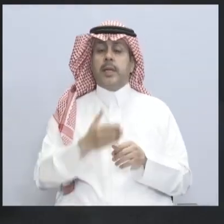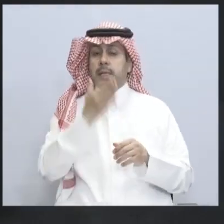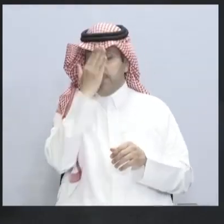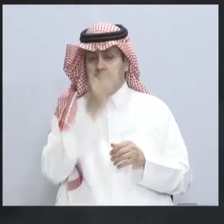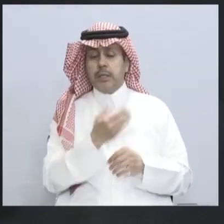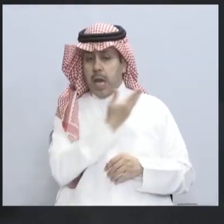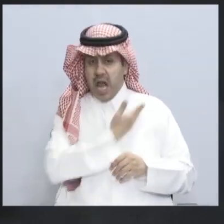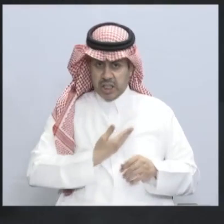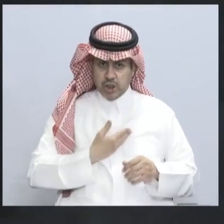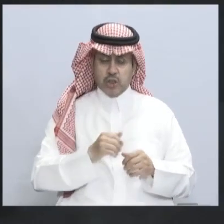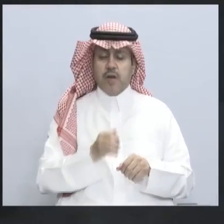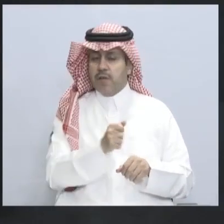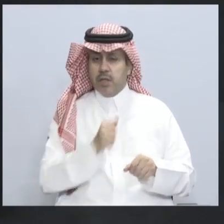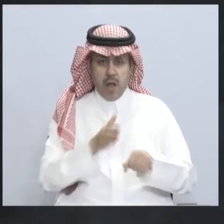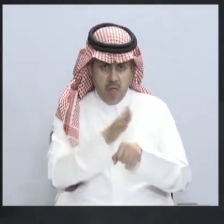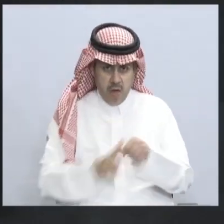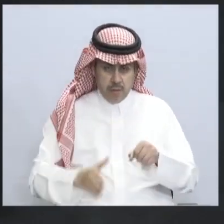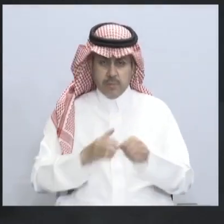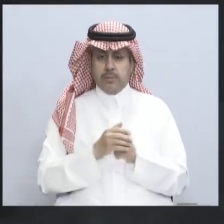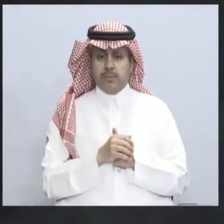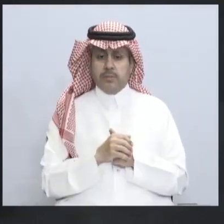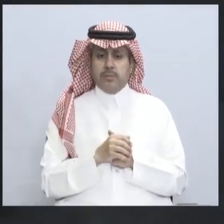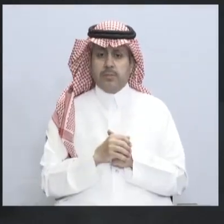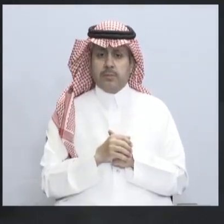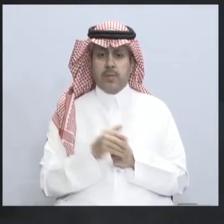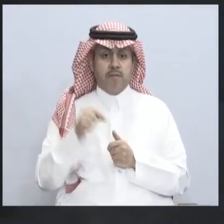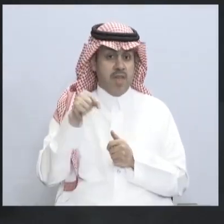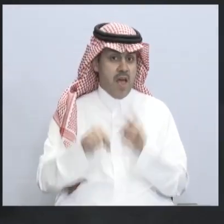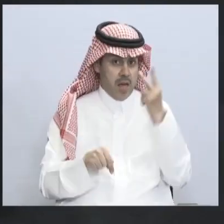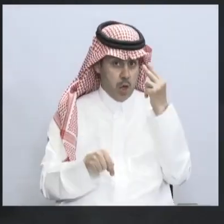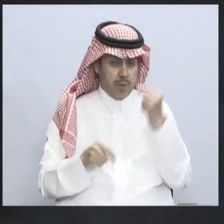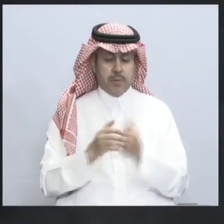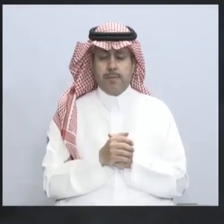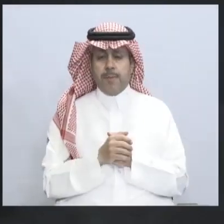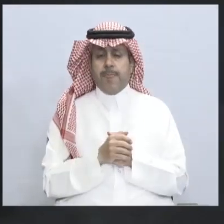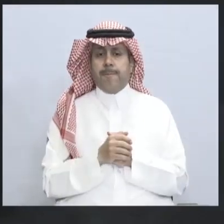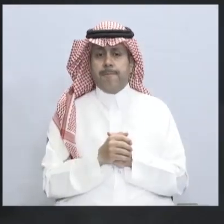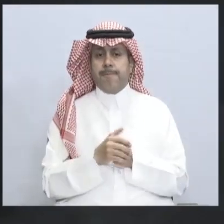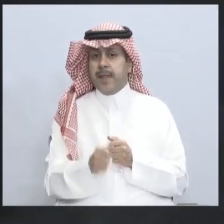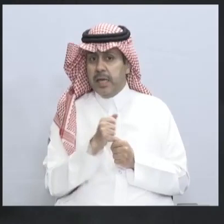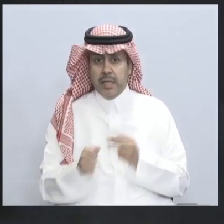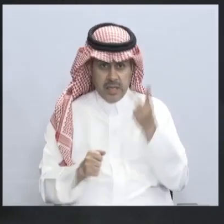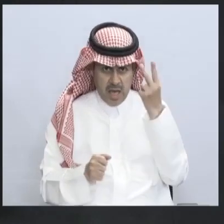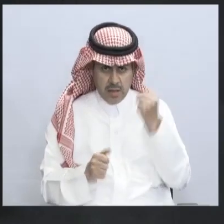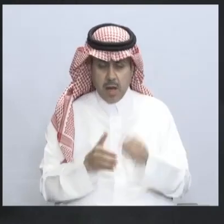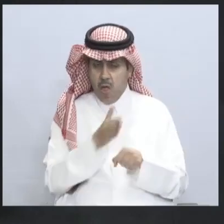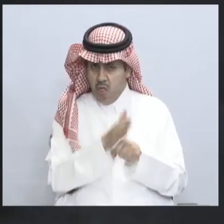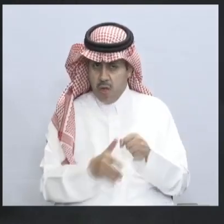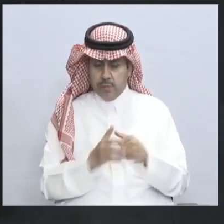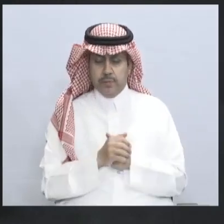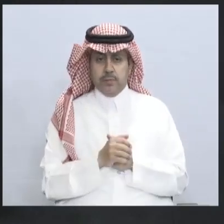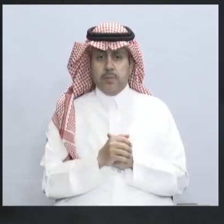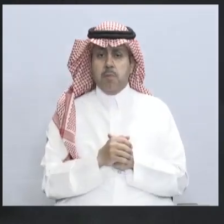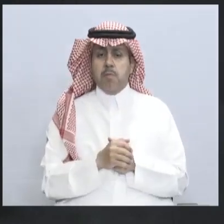في عيد الاضحى في هذين اليومين عيد الف طر وعيد الاضحى من